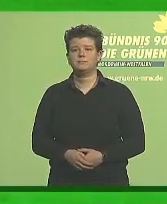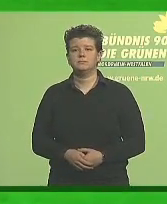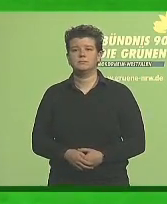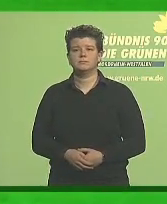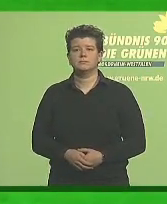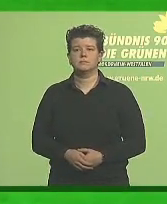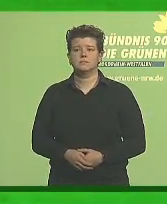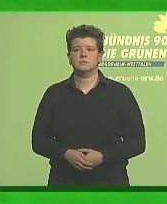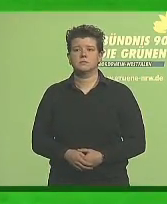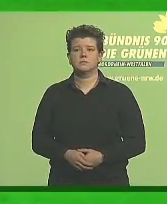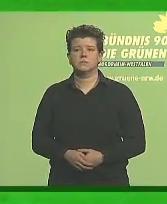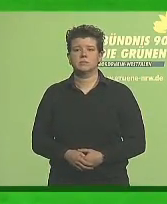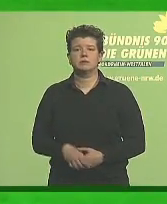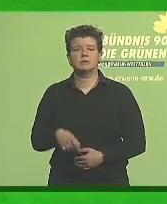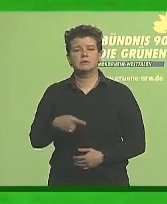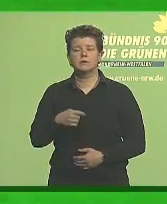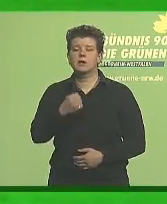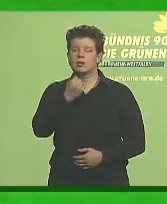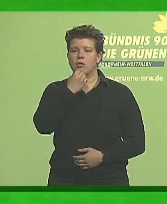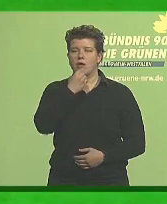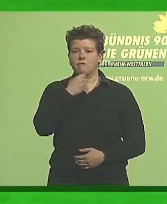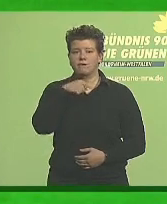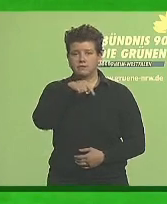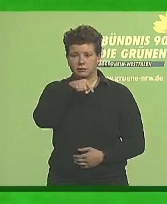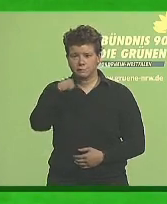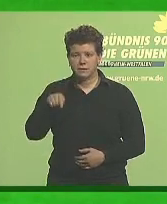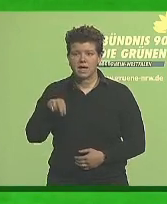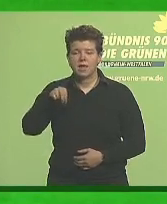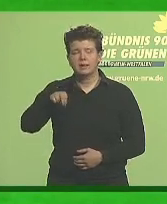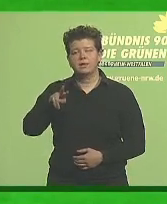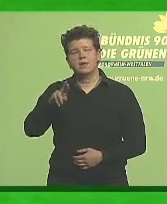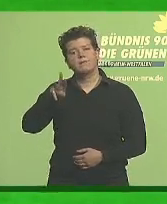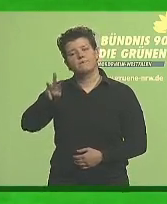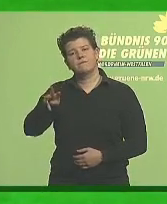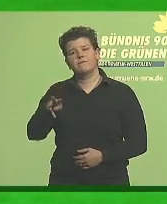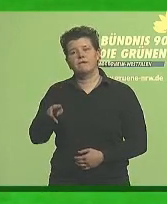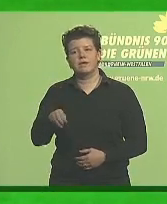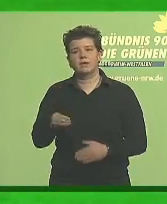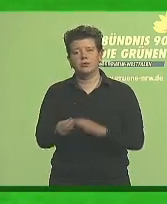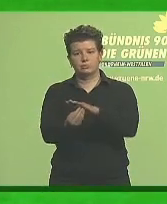die Unterstützung dafür auch im nordrhein-westfälischen